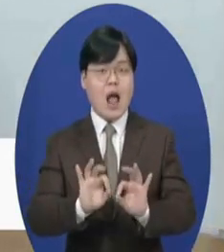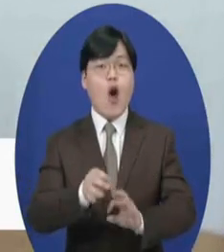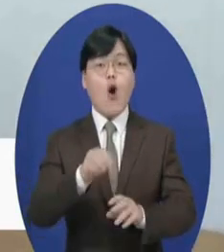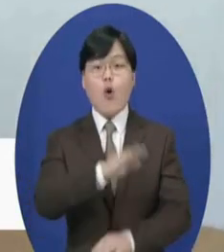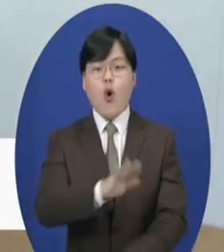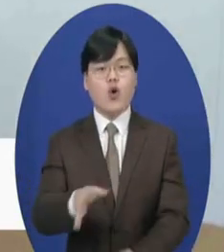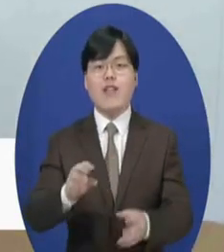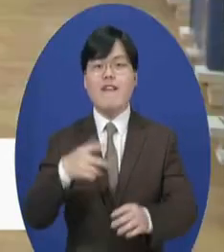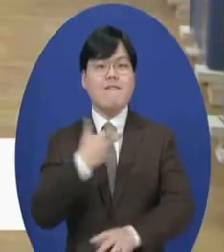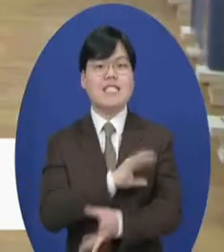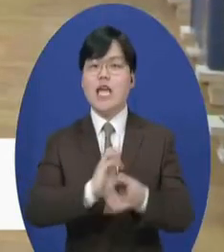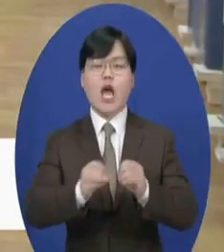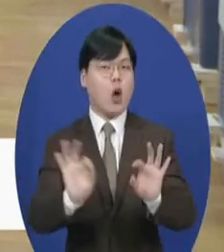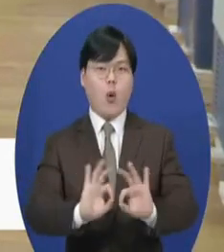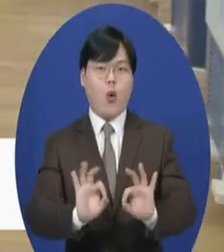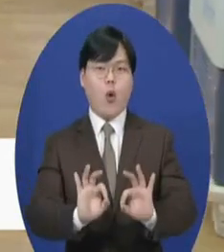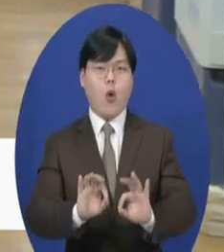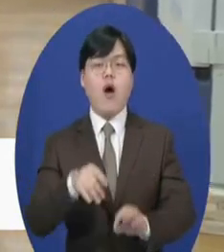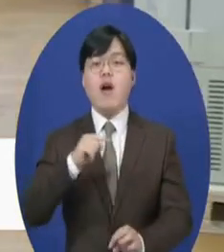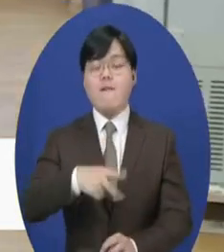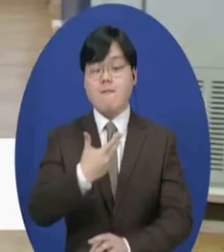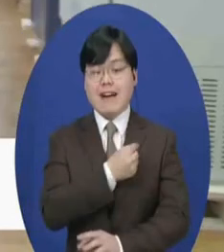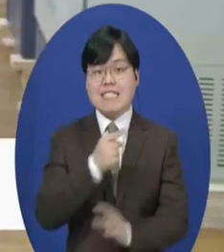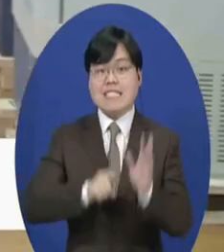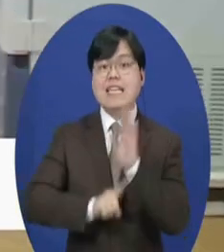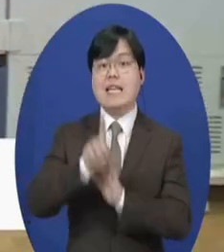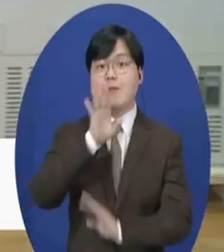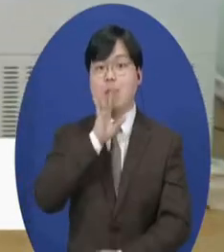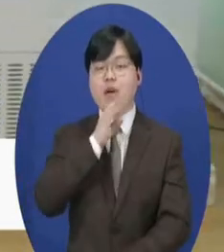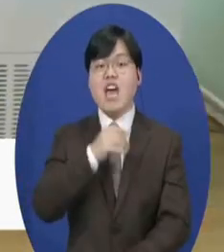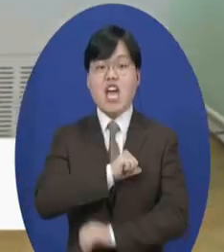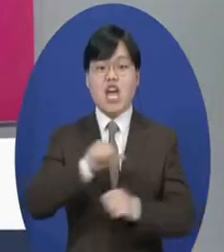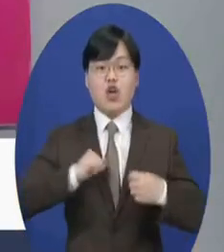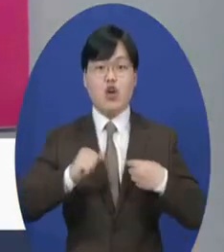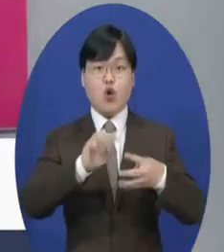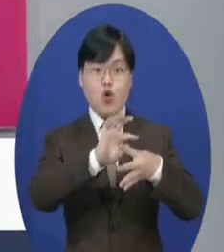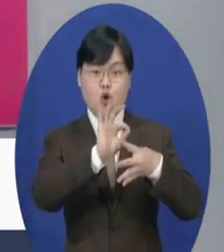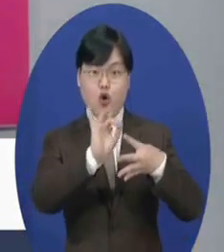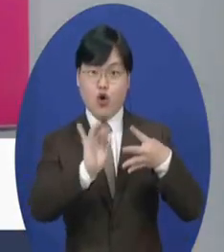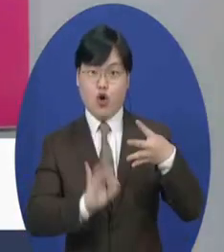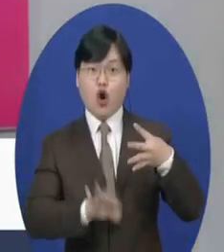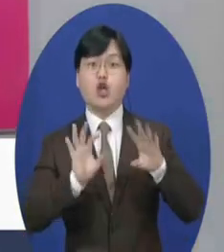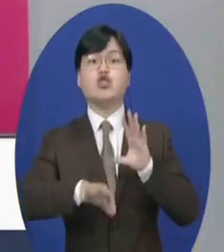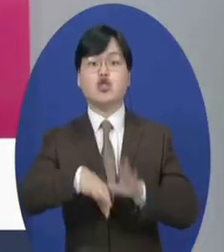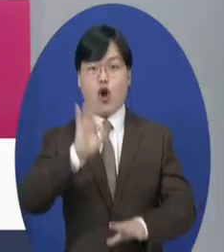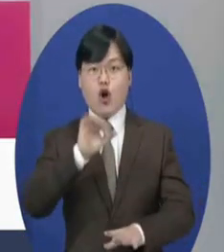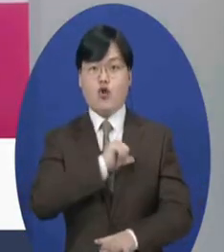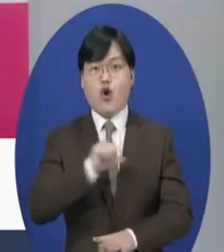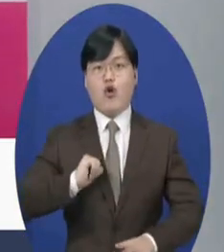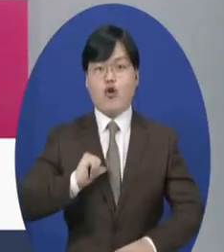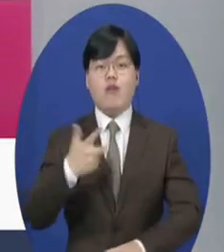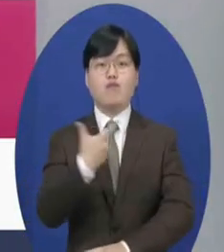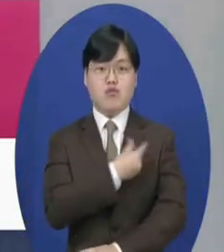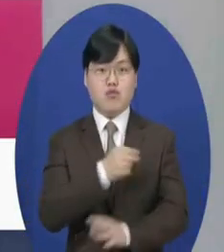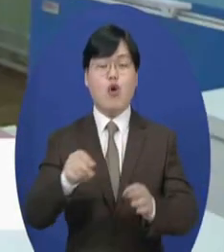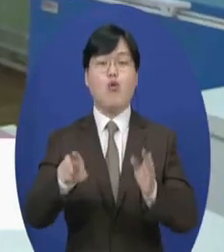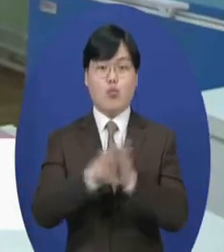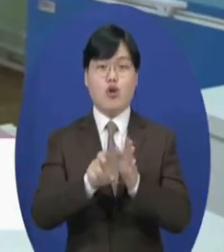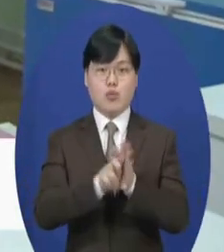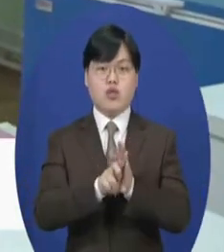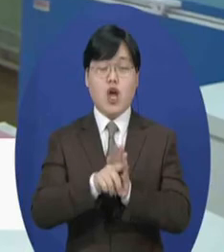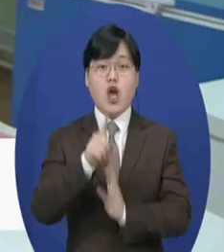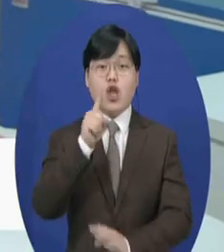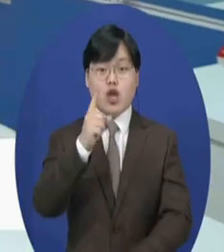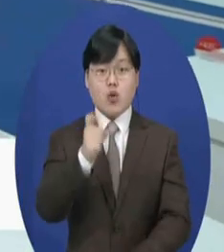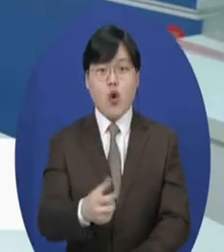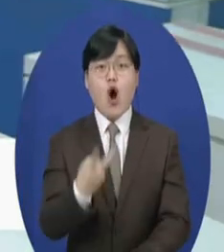хүүхдэд вакцин хийхгүй гэж мэдээлсэн. Вакцин жуулт эхлэхэд иргэд дөрвөн төрлийн вакцинаа сонголт хийж дархлаажуултанд хамрагдах боломжтой юм аа. Мөн нэг